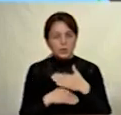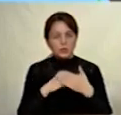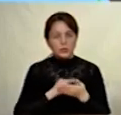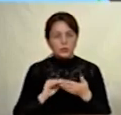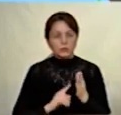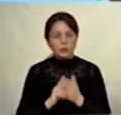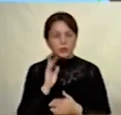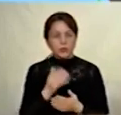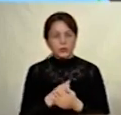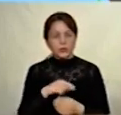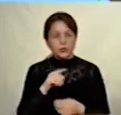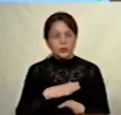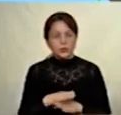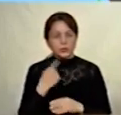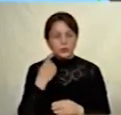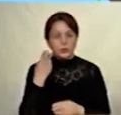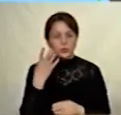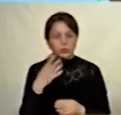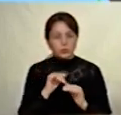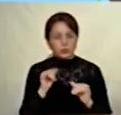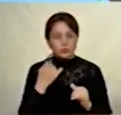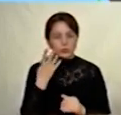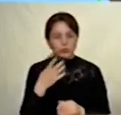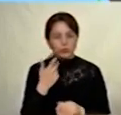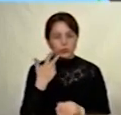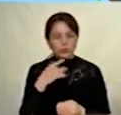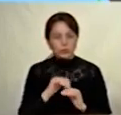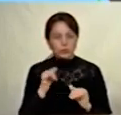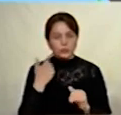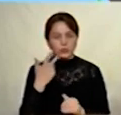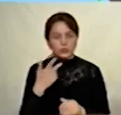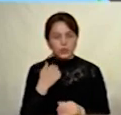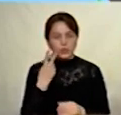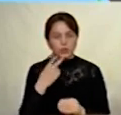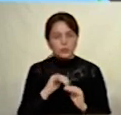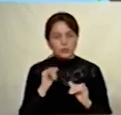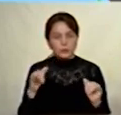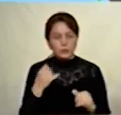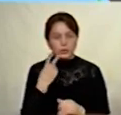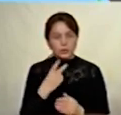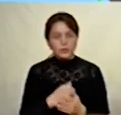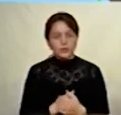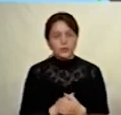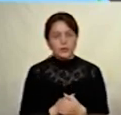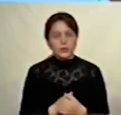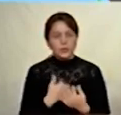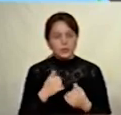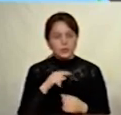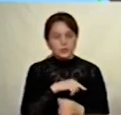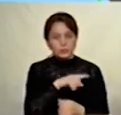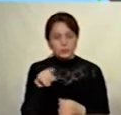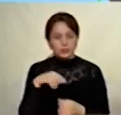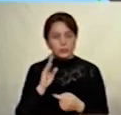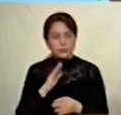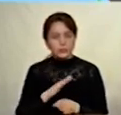başlanadı. Şunday kılıp 1'ni 4'ye köpaytırsak 4, 3'ye köpaytırsak 3, 2'ye köpaytırsak 2. Endi esa bu sonlarni